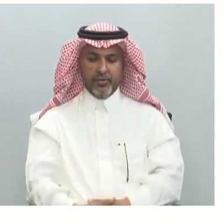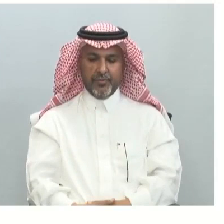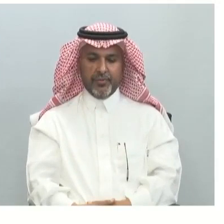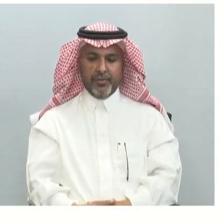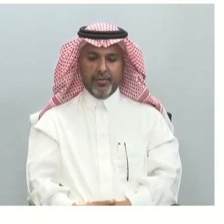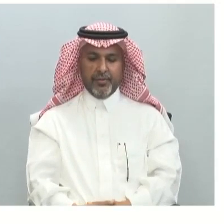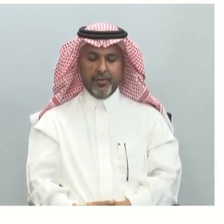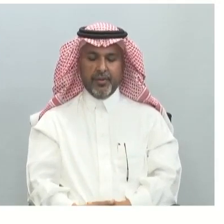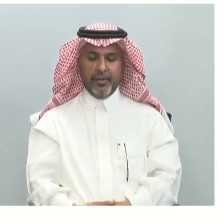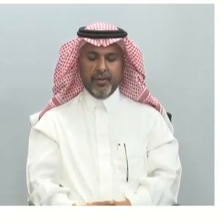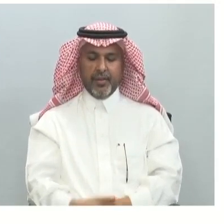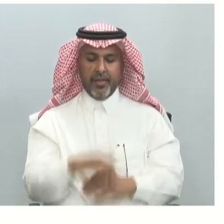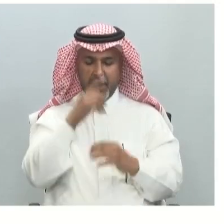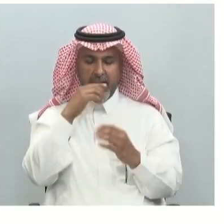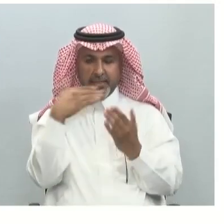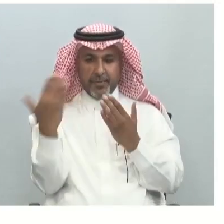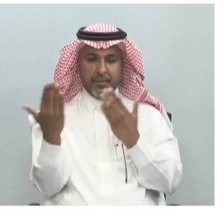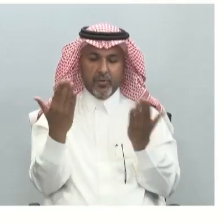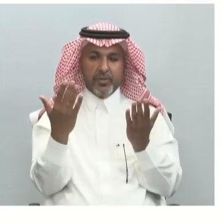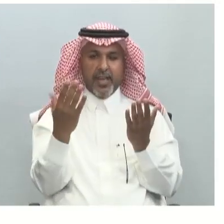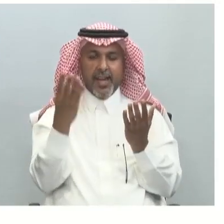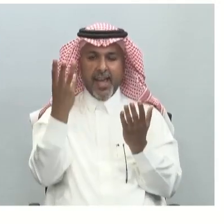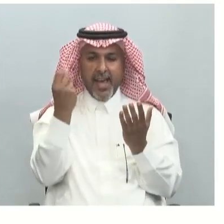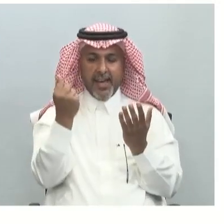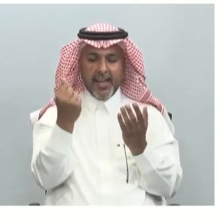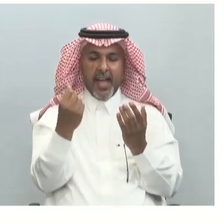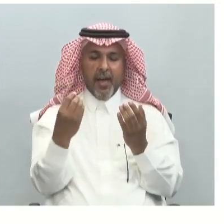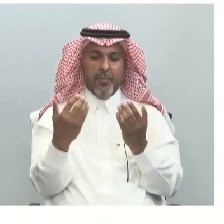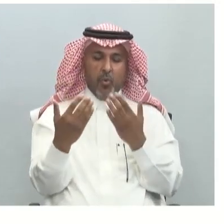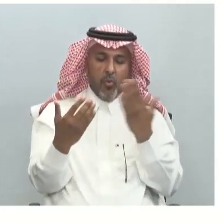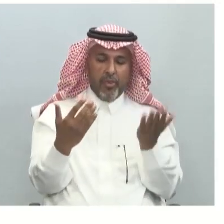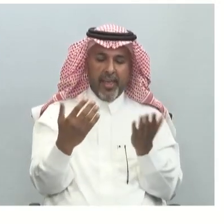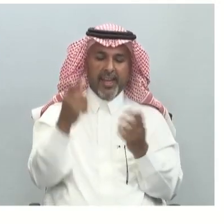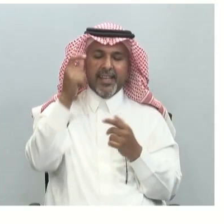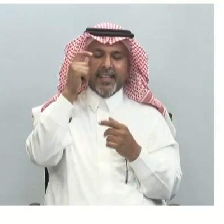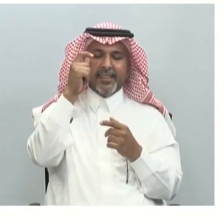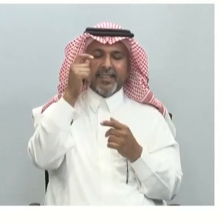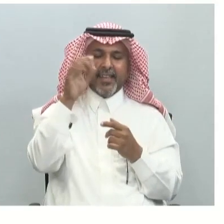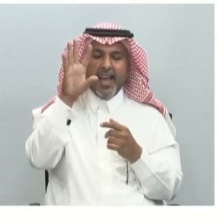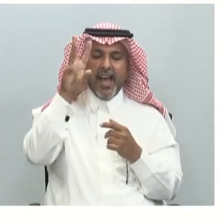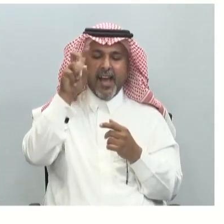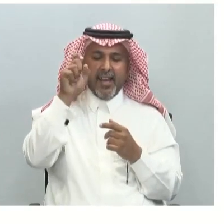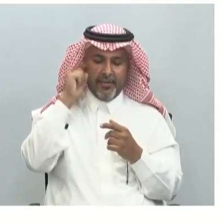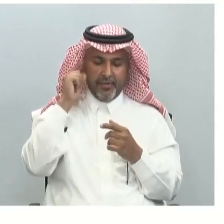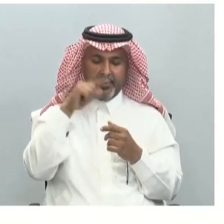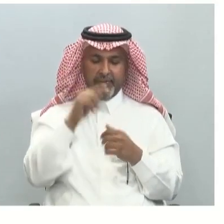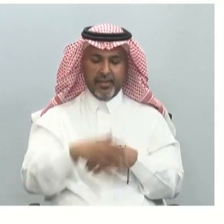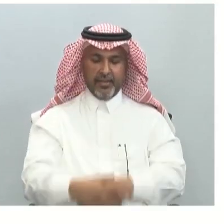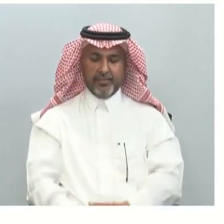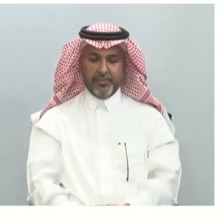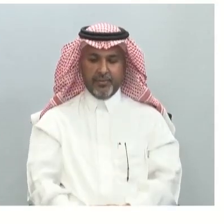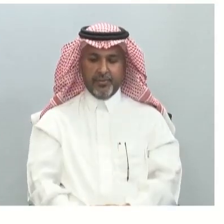خطوتين فراح اضع في طرف المتغير بالمعامل وفي الطرف الثاني الثوابت